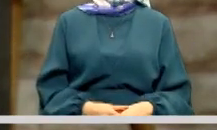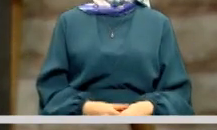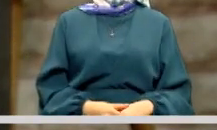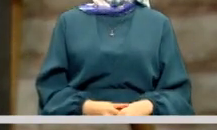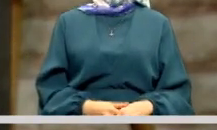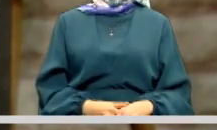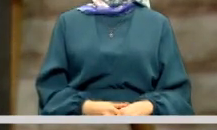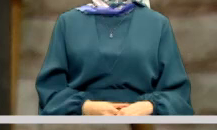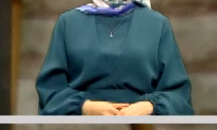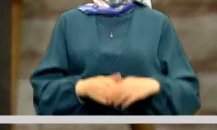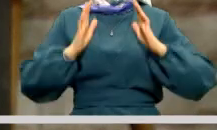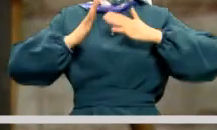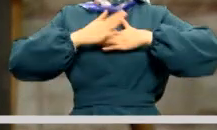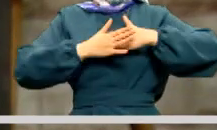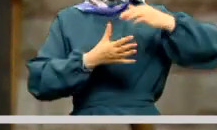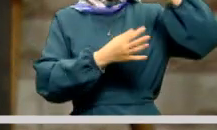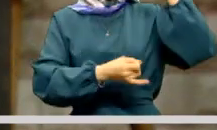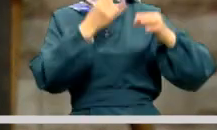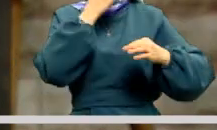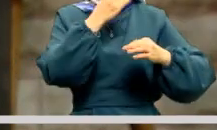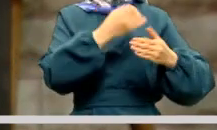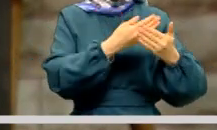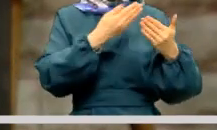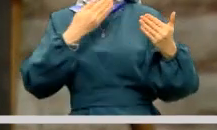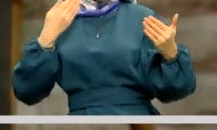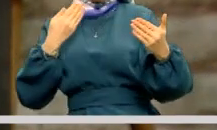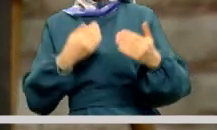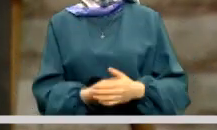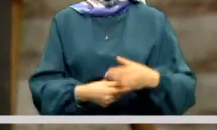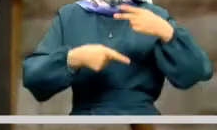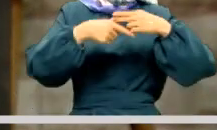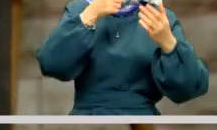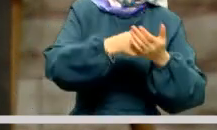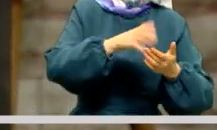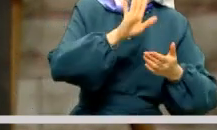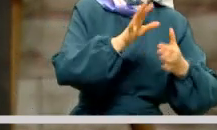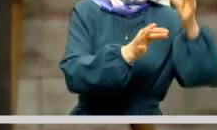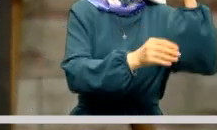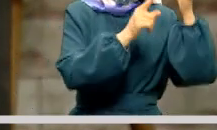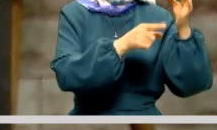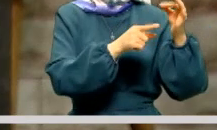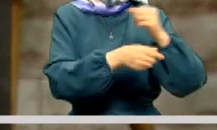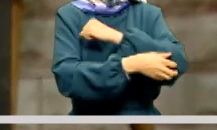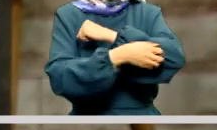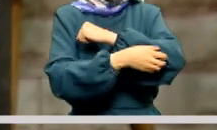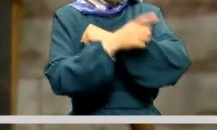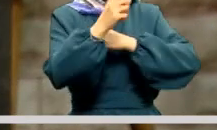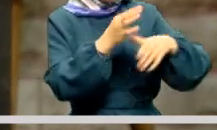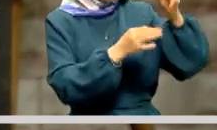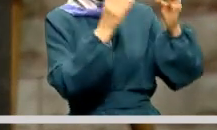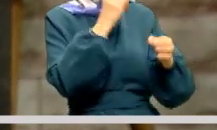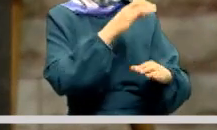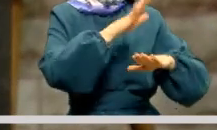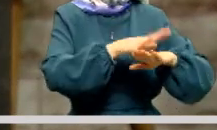şimdi Namaz insanı kötülüklerden alıkoyar zekatını vermeyen bir insan aslında fakir ve muhtaç bir kişiye kötülük yapmış oluyor